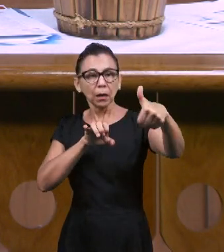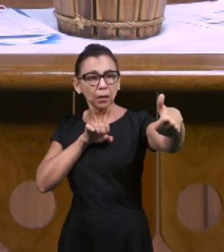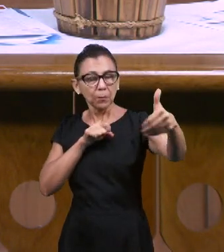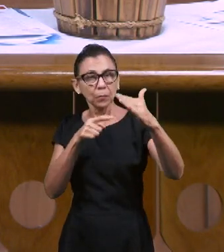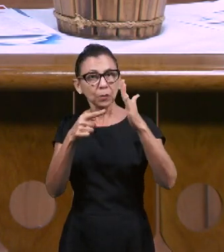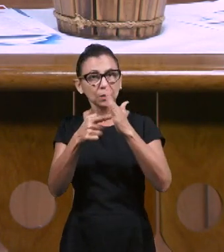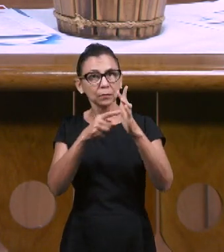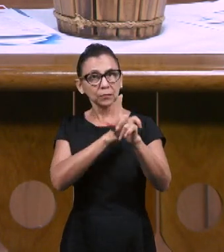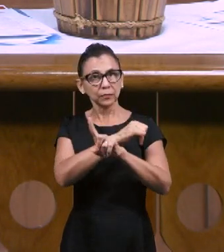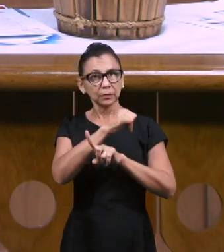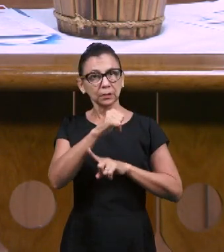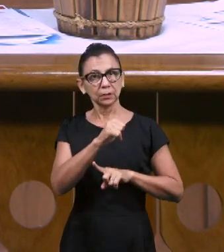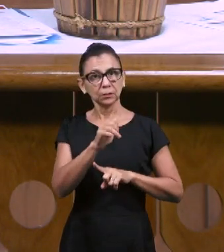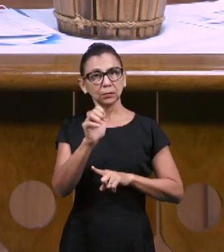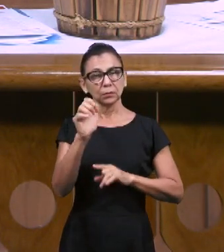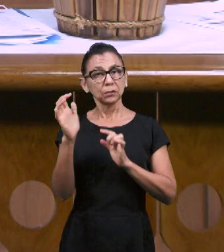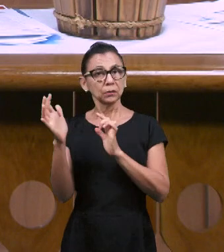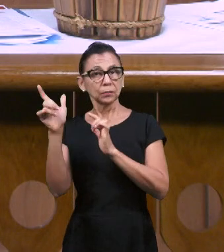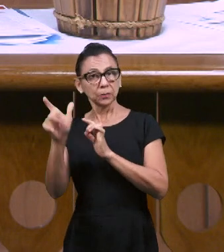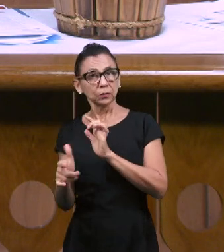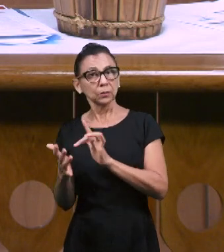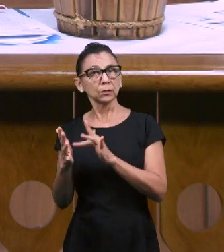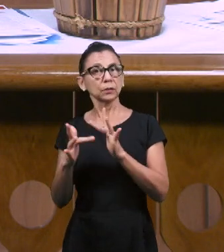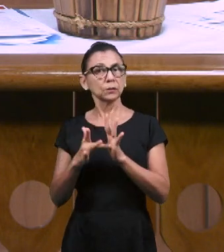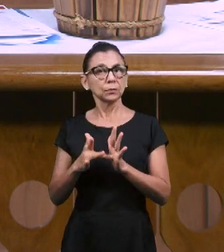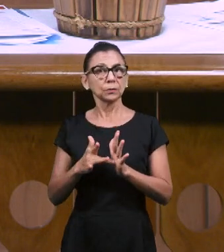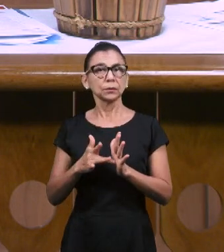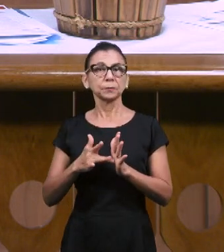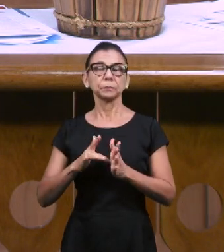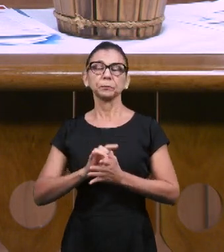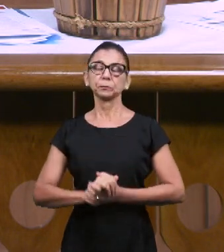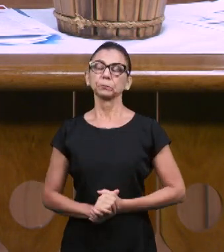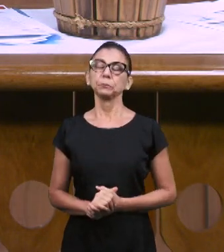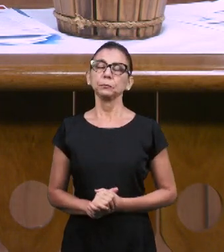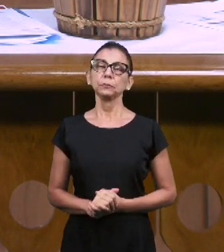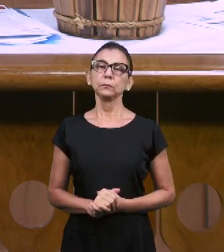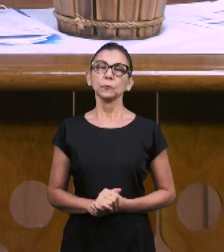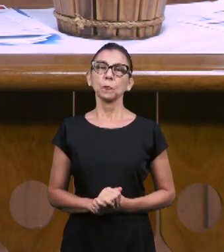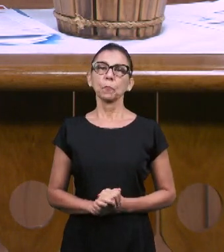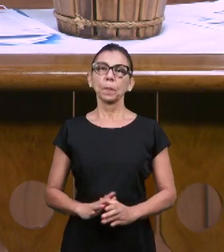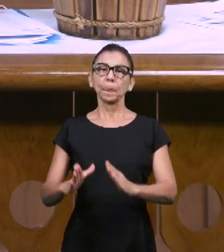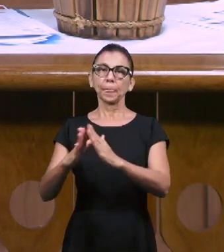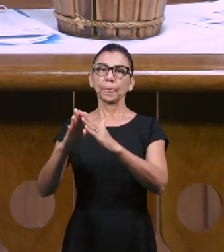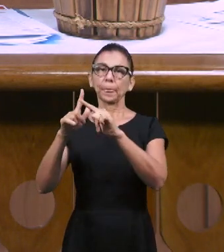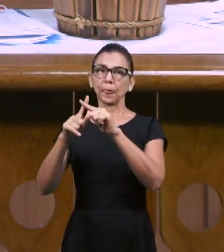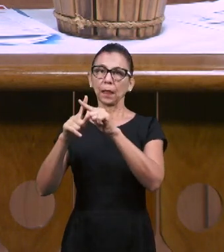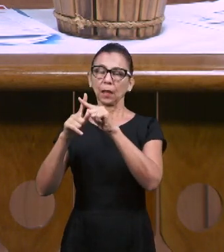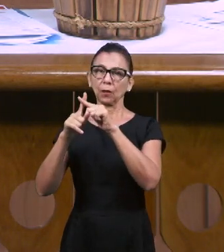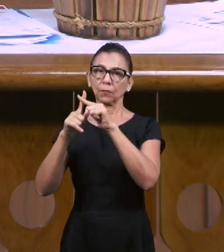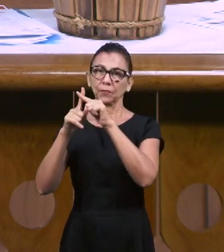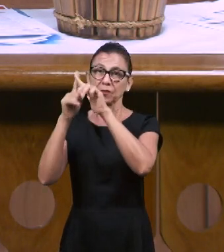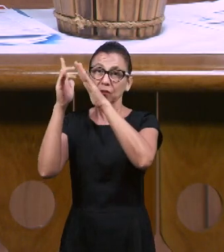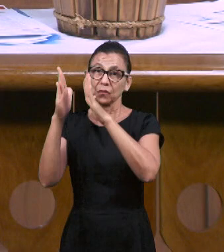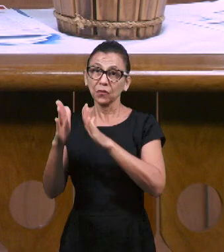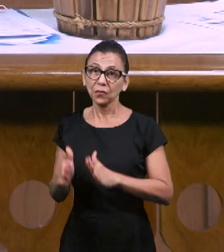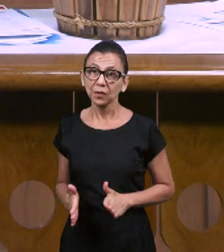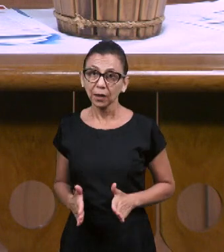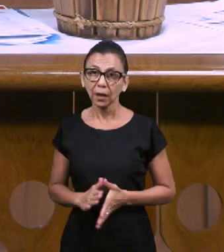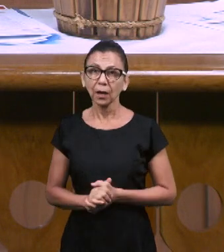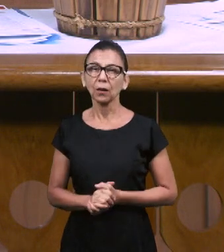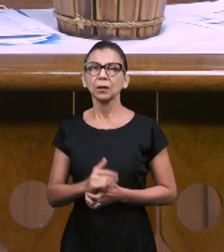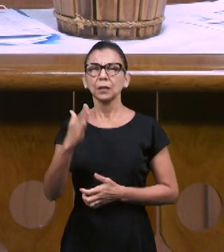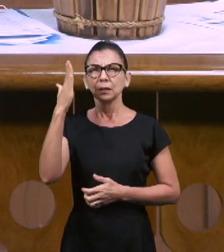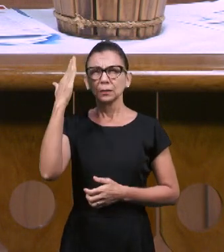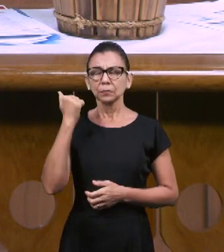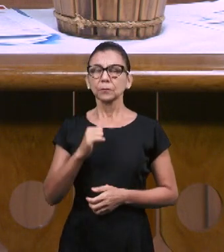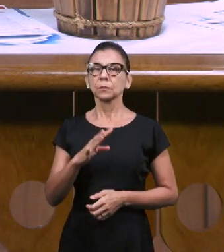Testament parlait sur la venue de Jésus, mais eux, ils dormaient. L'Église aujourd'hui sait que le temps que nous vivons aujourd'hui, c'est la fin. C'est le